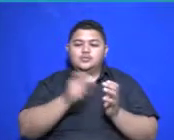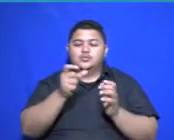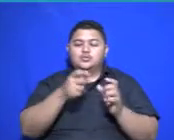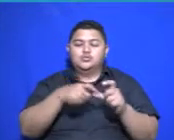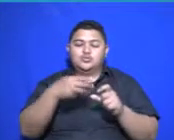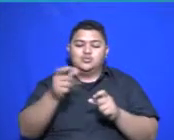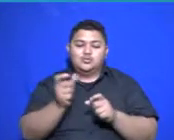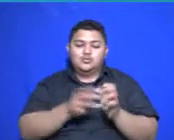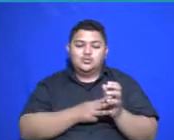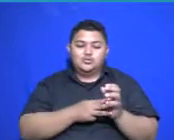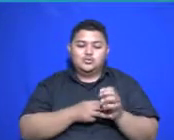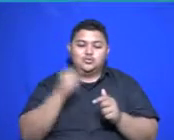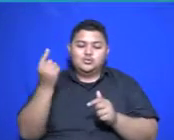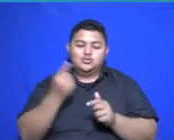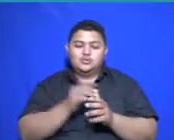kenaikan yang sangat pesat, yaitu